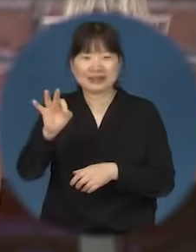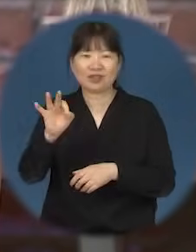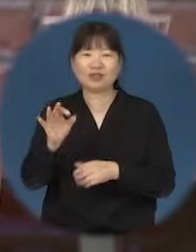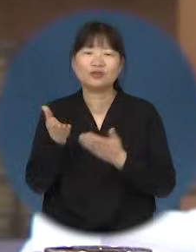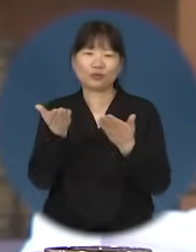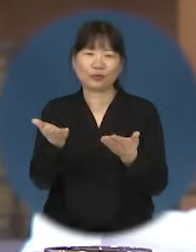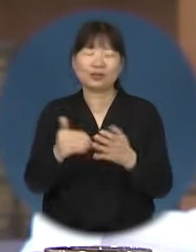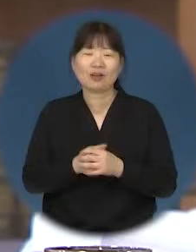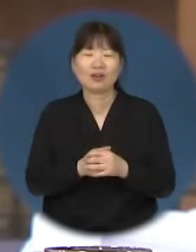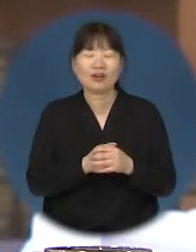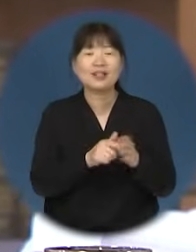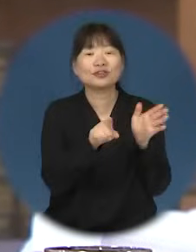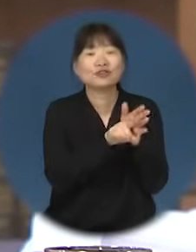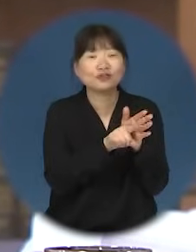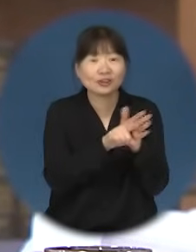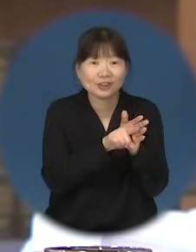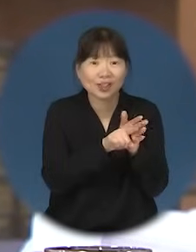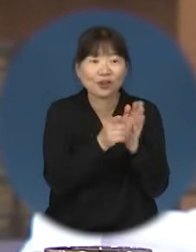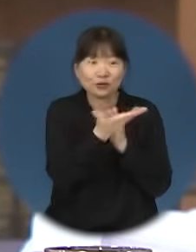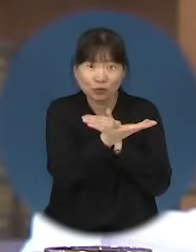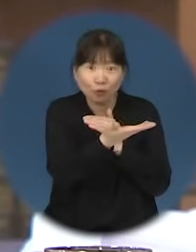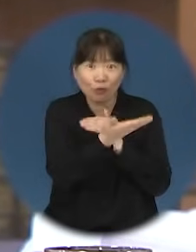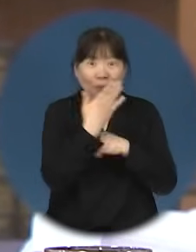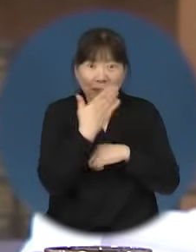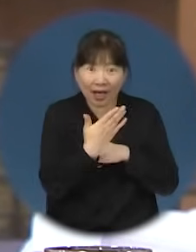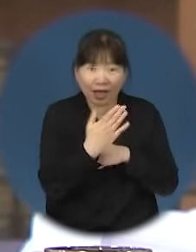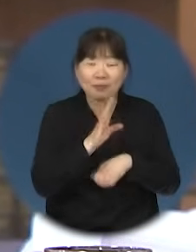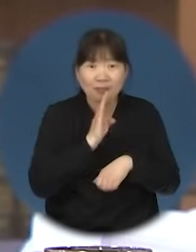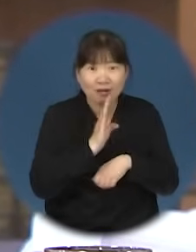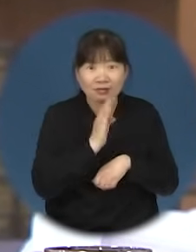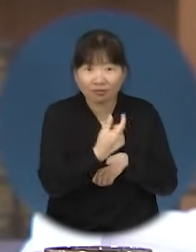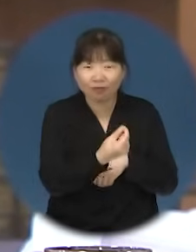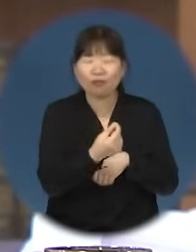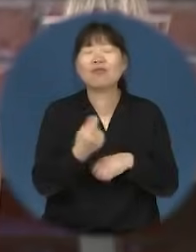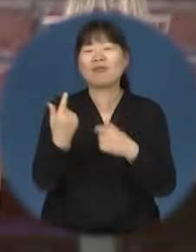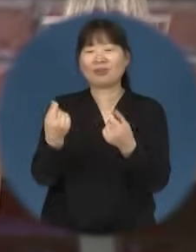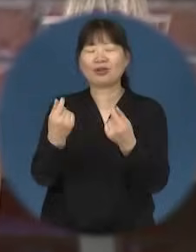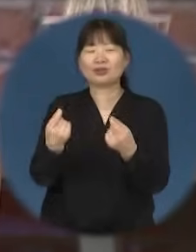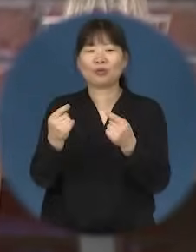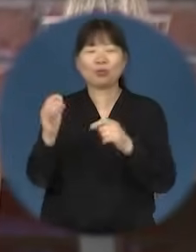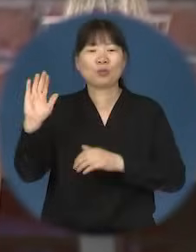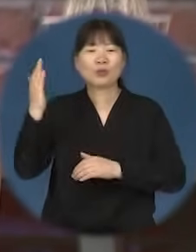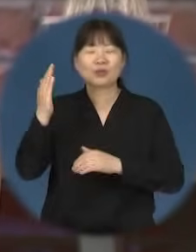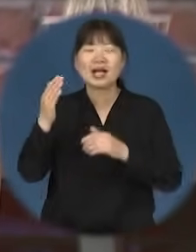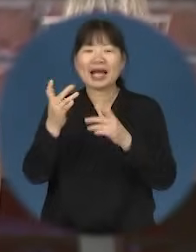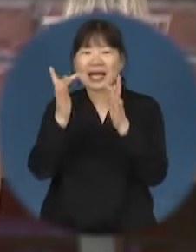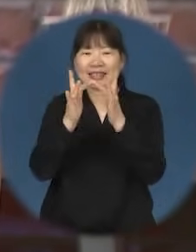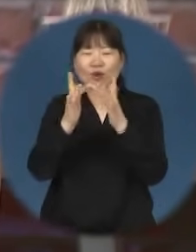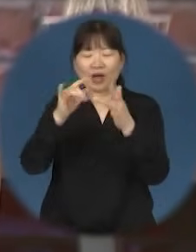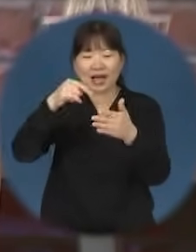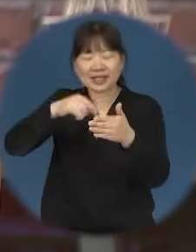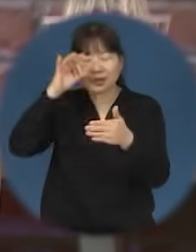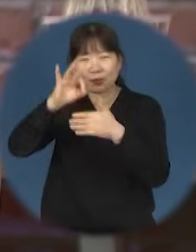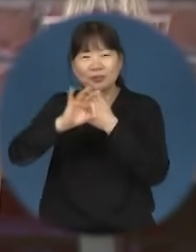발견한 거죠. 신뢰. 그렇죠. 믿음. 예. 왜냐면 이제 보통 이제 인터넷상에서